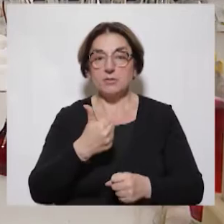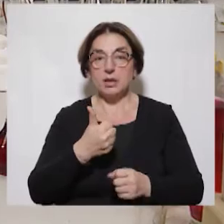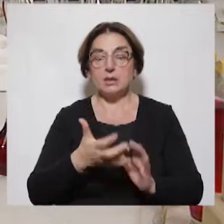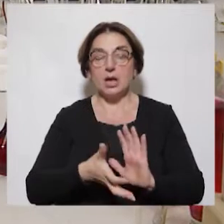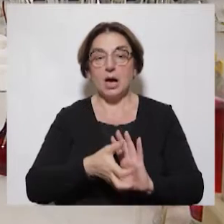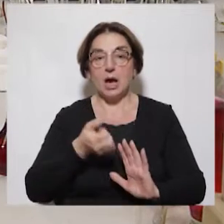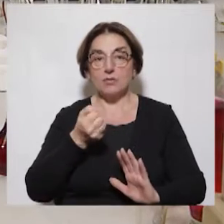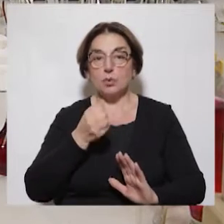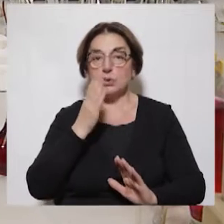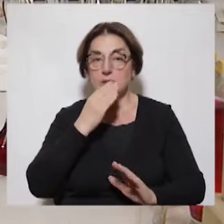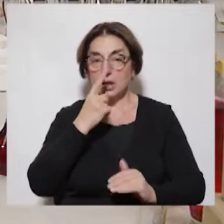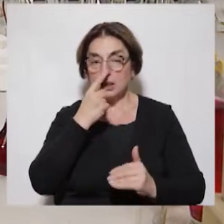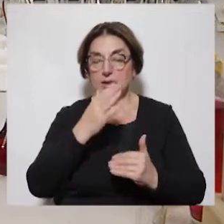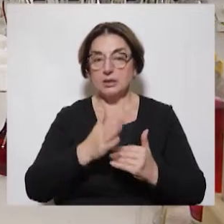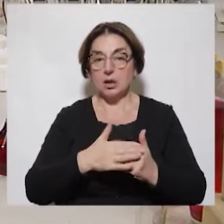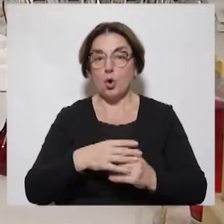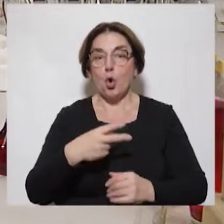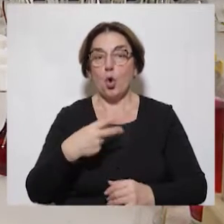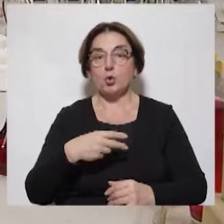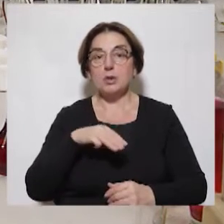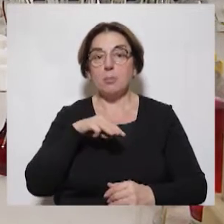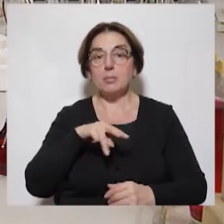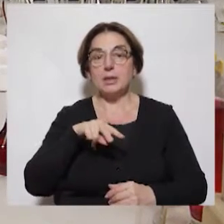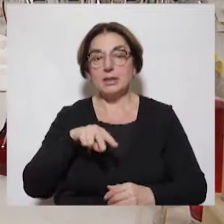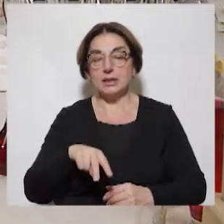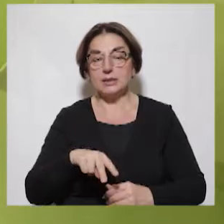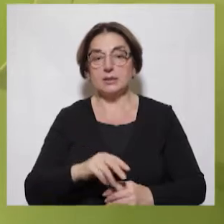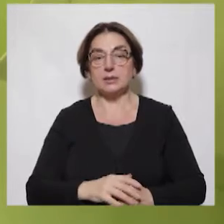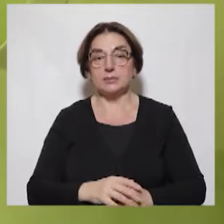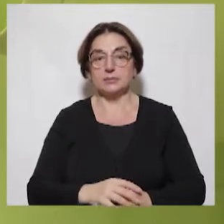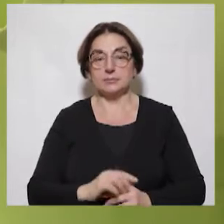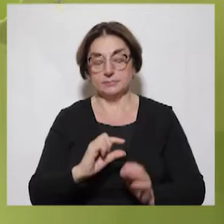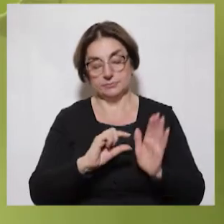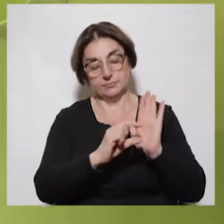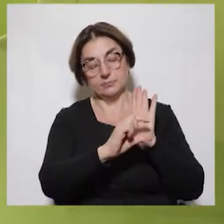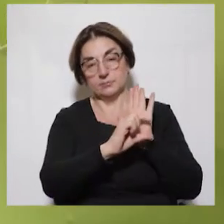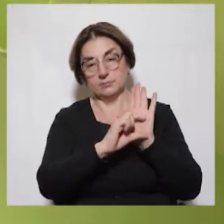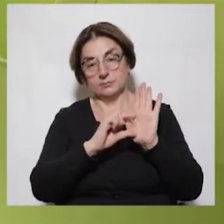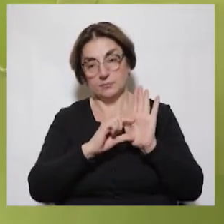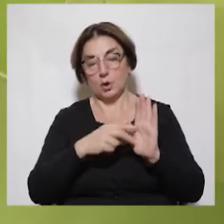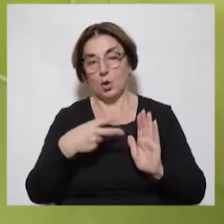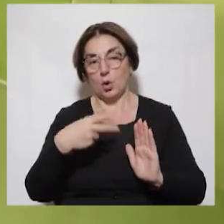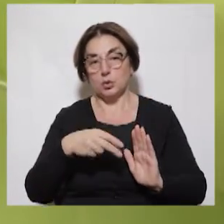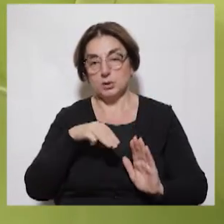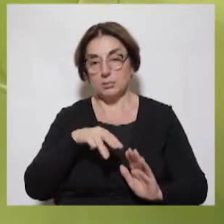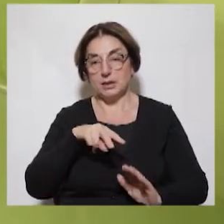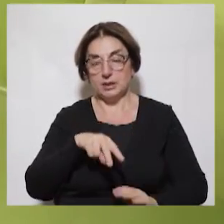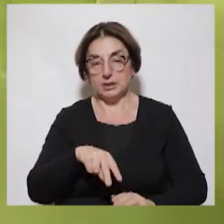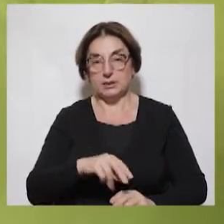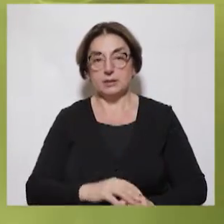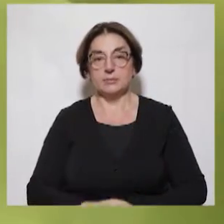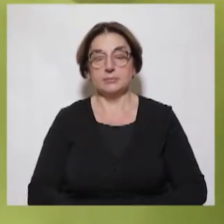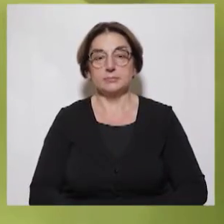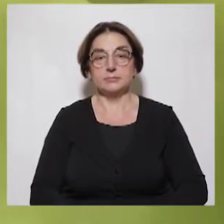მოდი წყლის მოცულობა გქონდეს დაახლოებით 20 მილილიტრი. თქვენ ხედავთ ახლა 20 მილილიტრი წყალს ავიღებ.